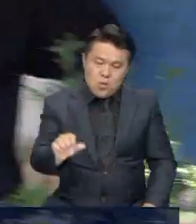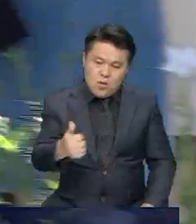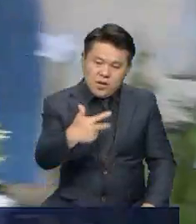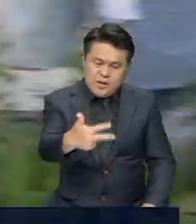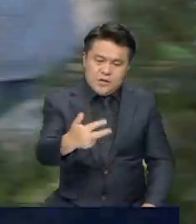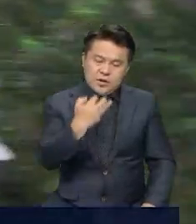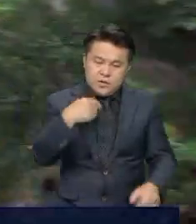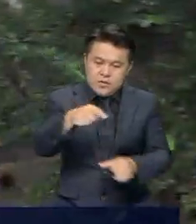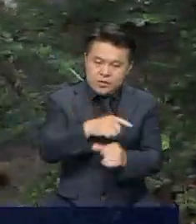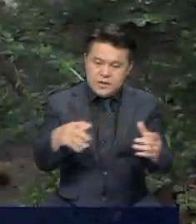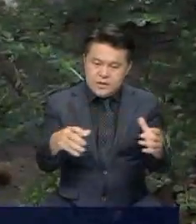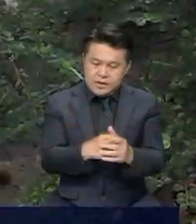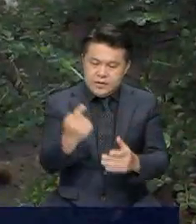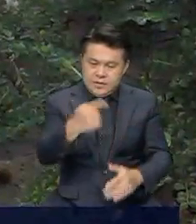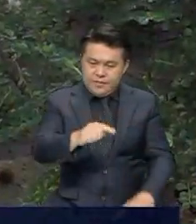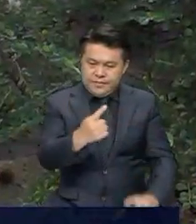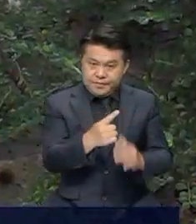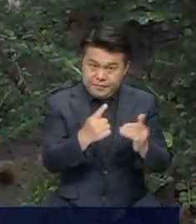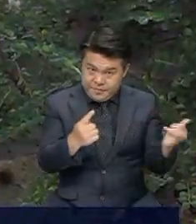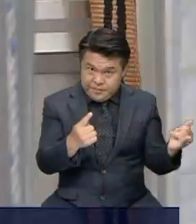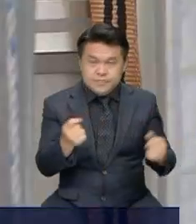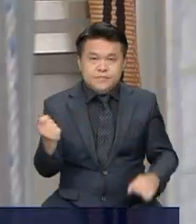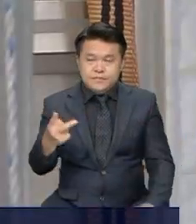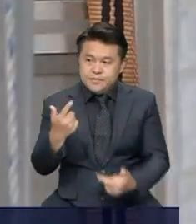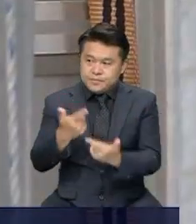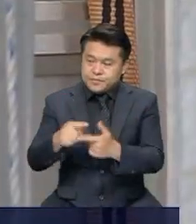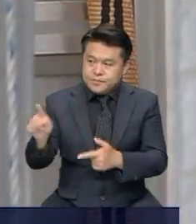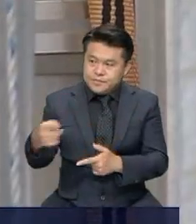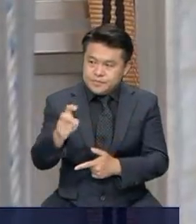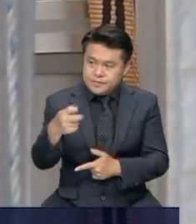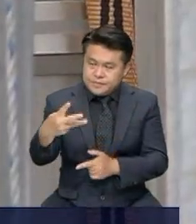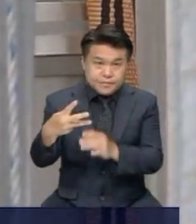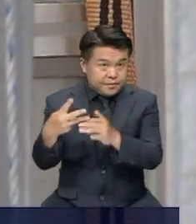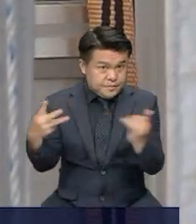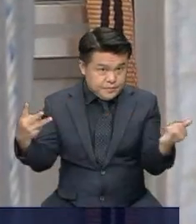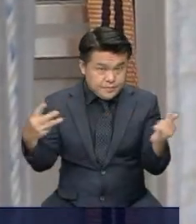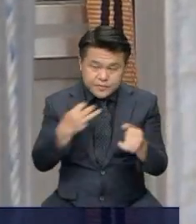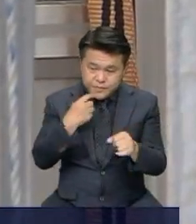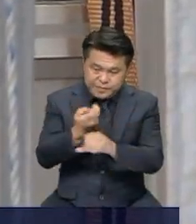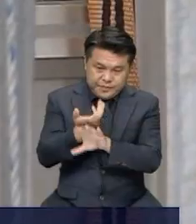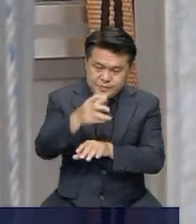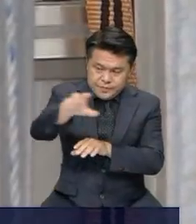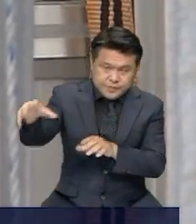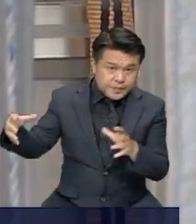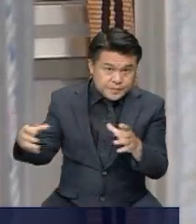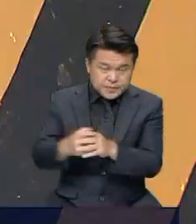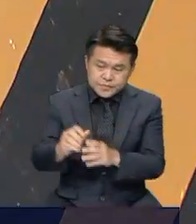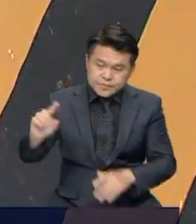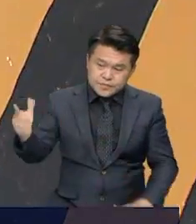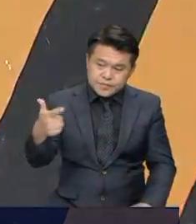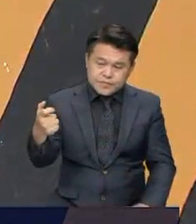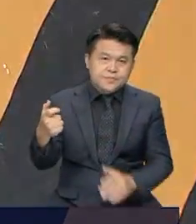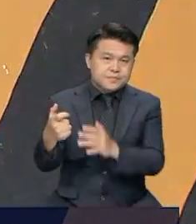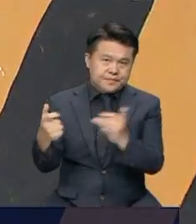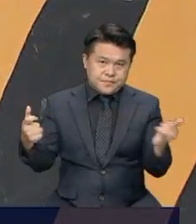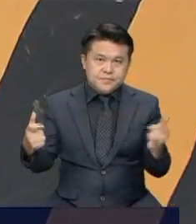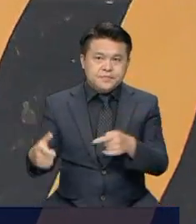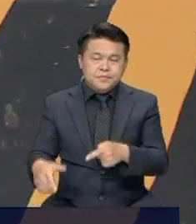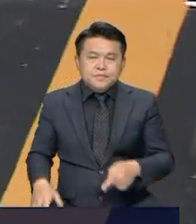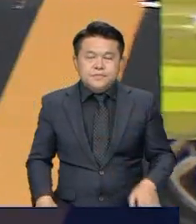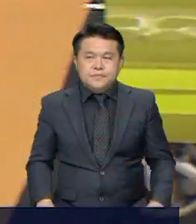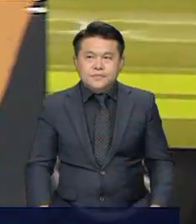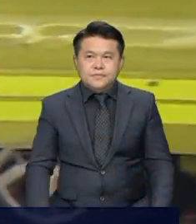등 수도권에서 1,100여 명이 나왔고 부산 123명 등 비수도권에서도 660명이